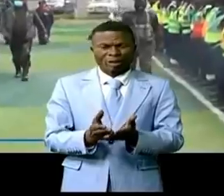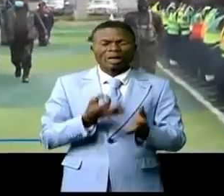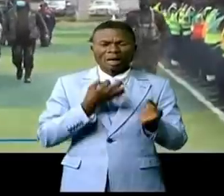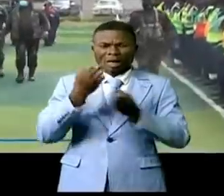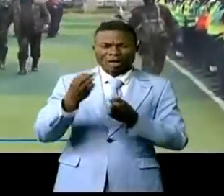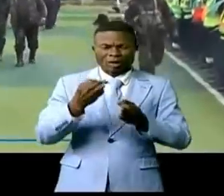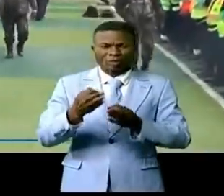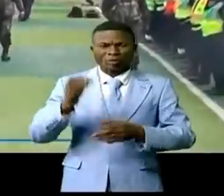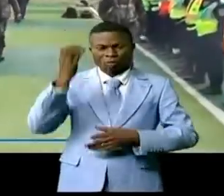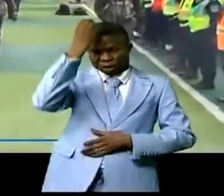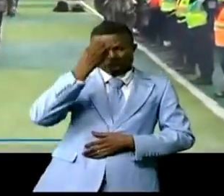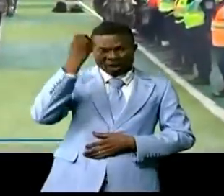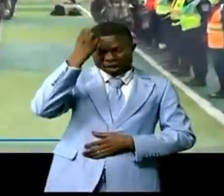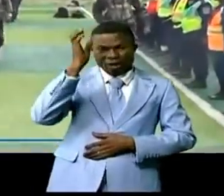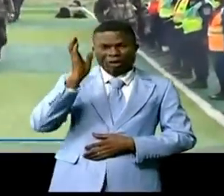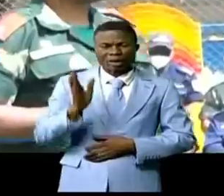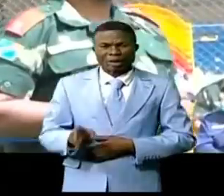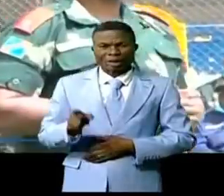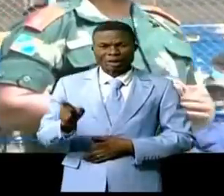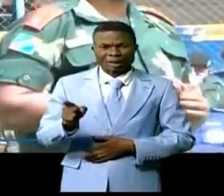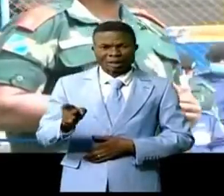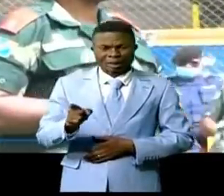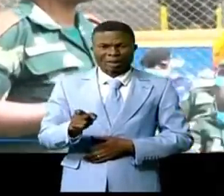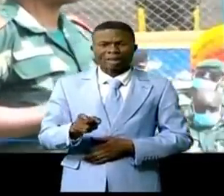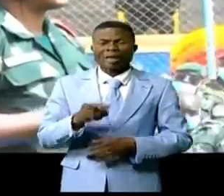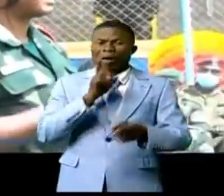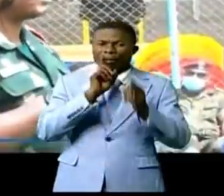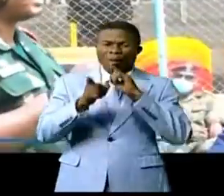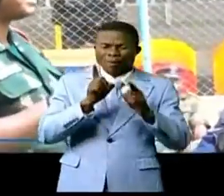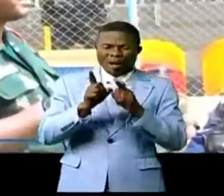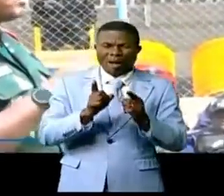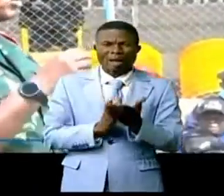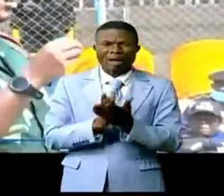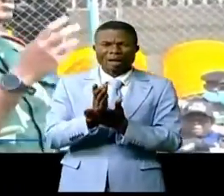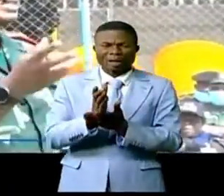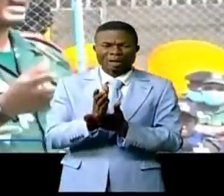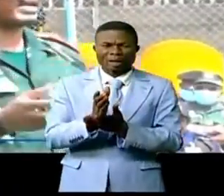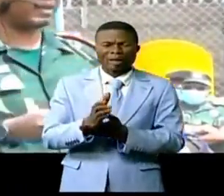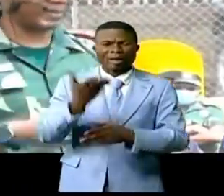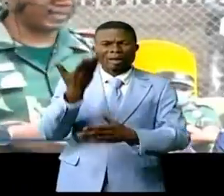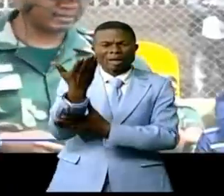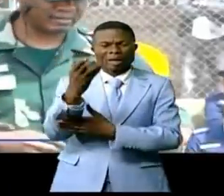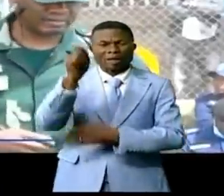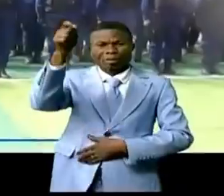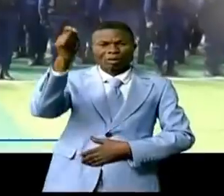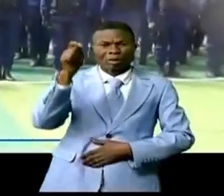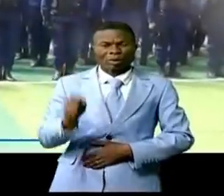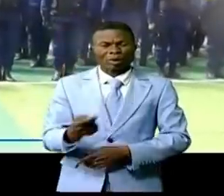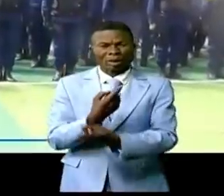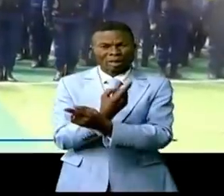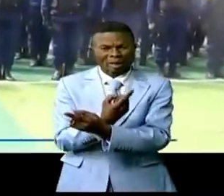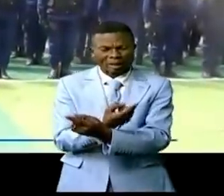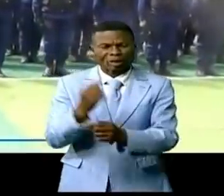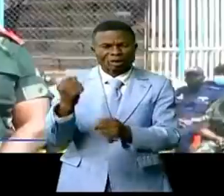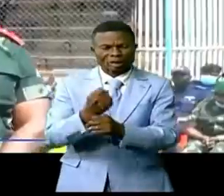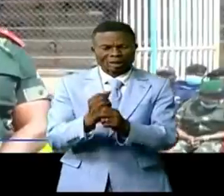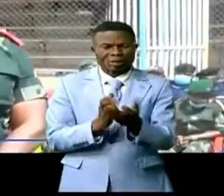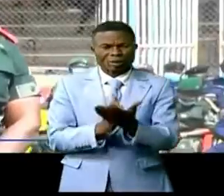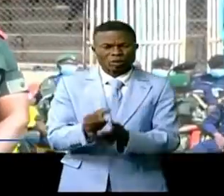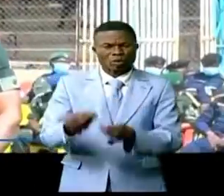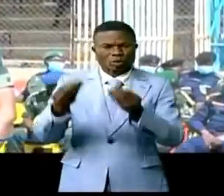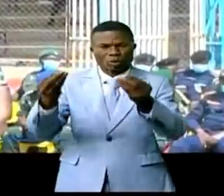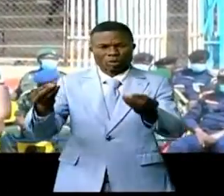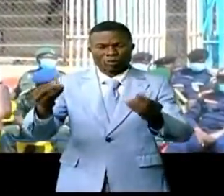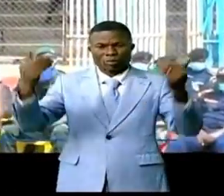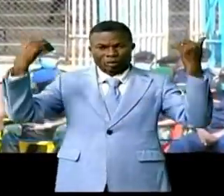le général Guyanga Butari Smith a tenu une causerie morale, appelant les hommes en uniforme au respect de leur mission régalienne. Le commandant